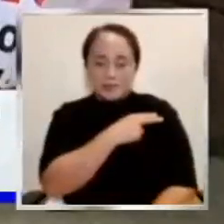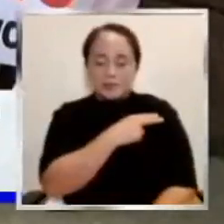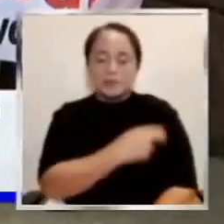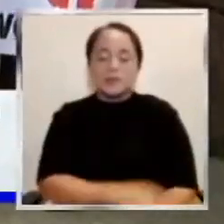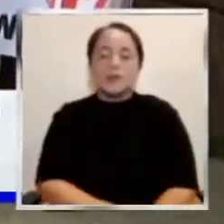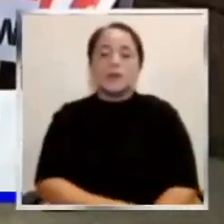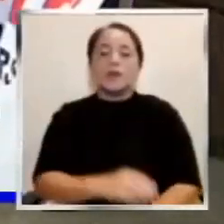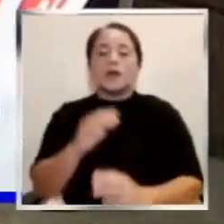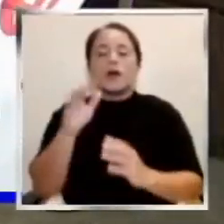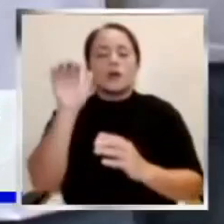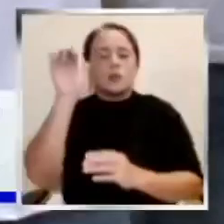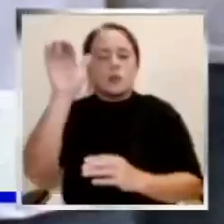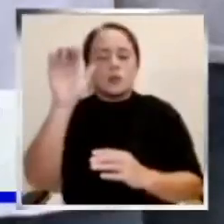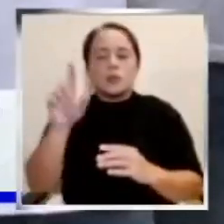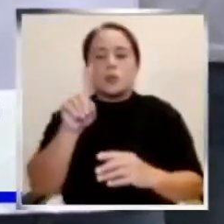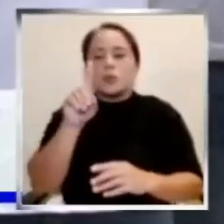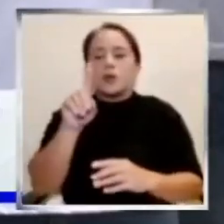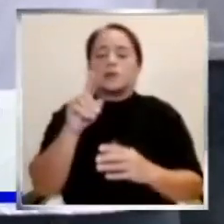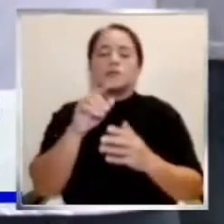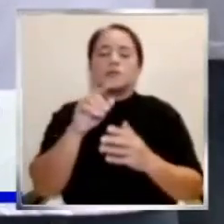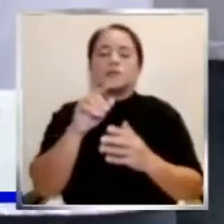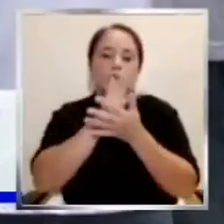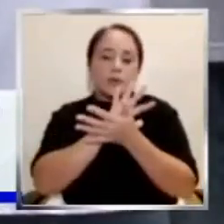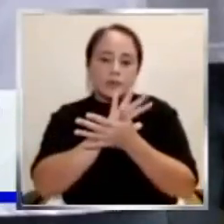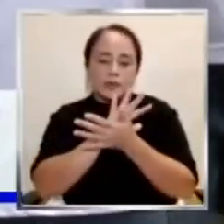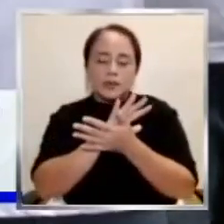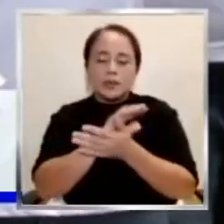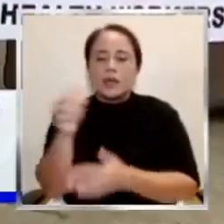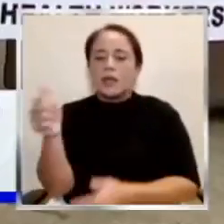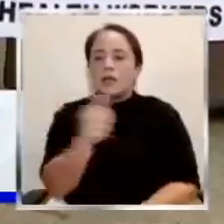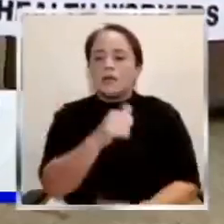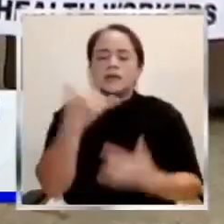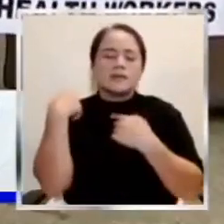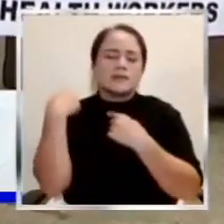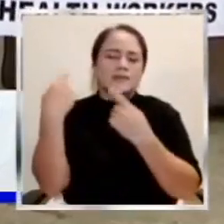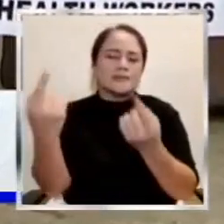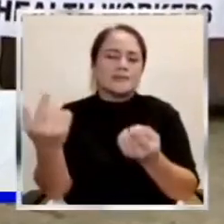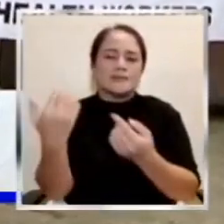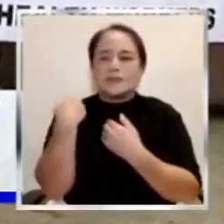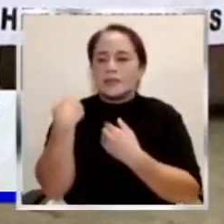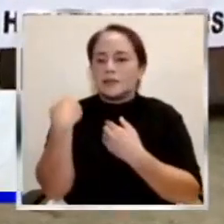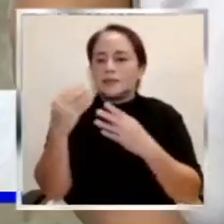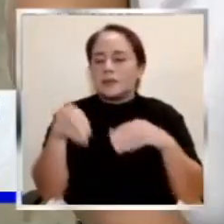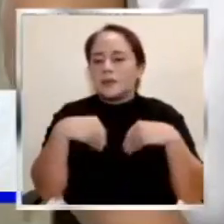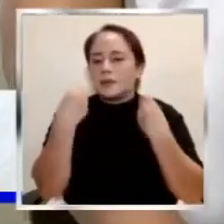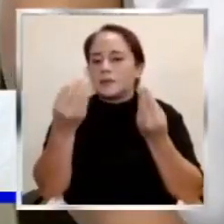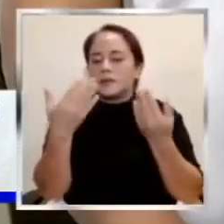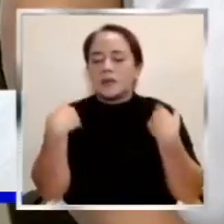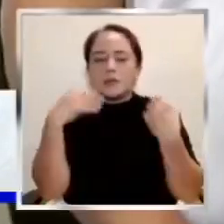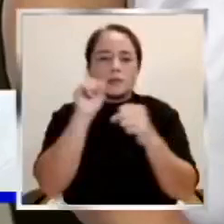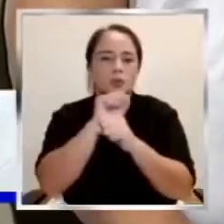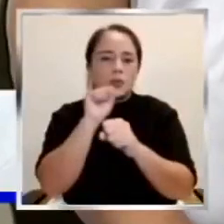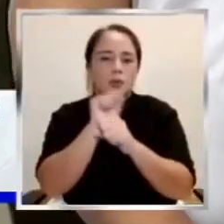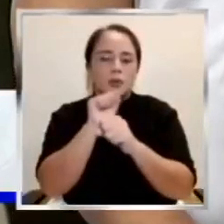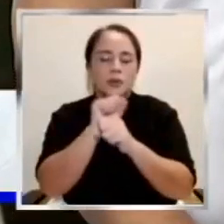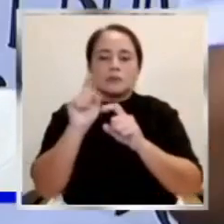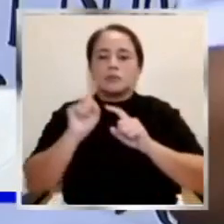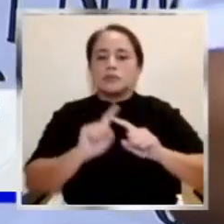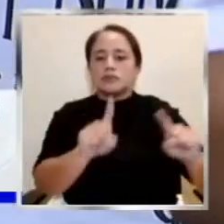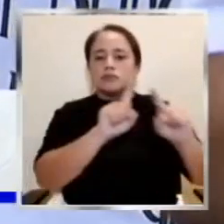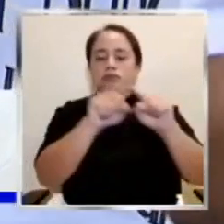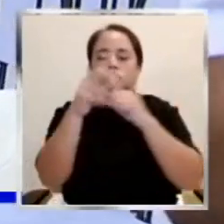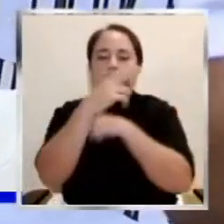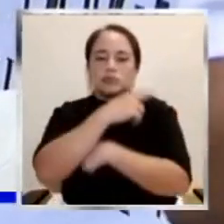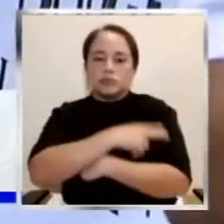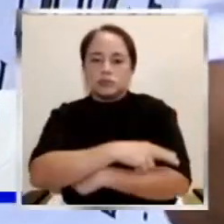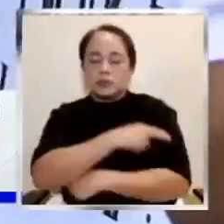ang one COVID-19 allowance na hindi pa raw naibibigay sa maraming healthcare workers sa iba't ibang ospital, pati ang